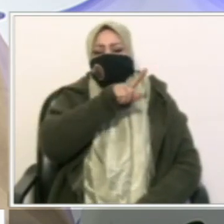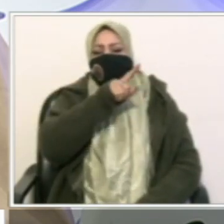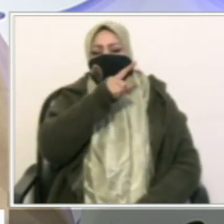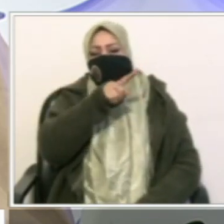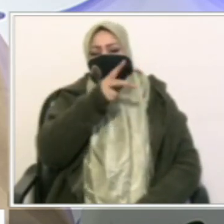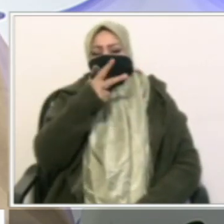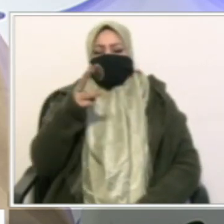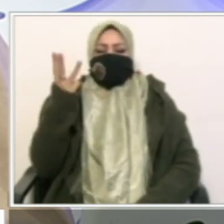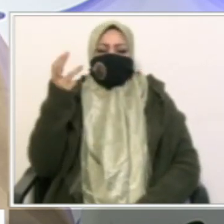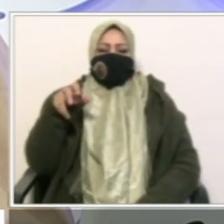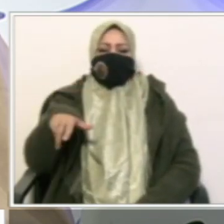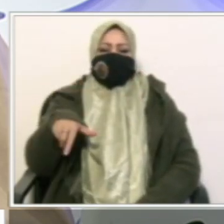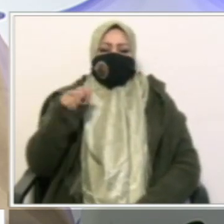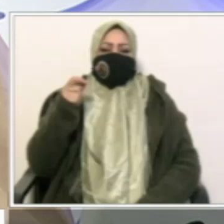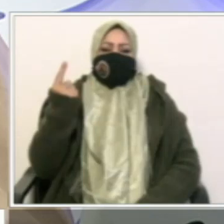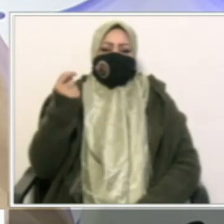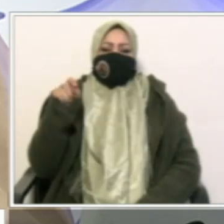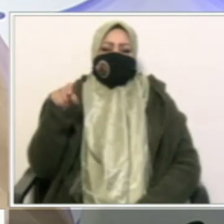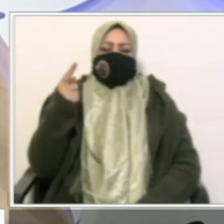021-360-0102